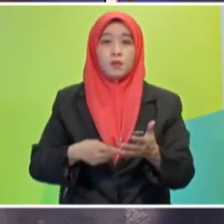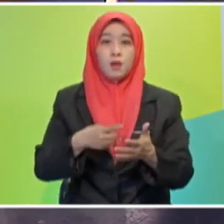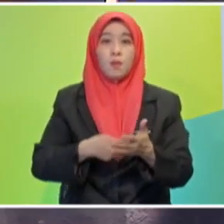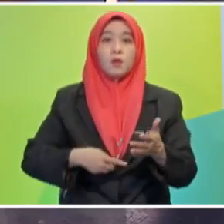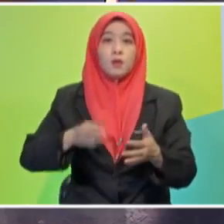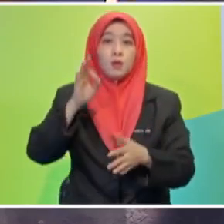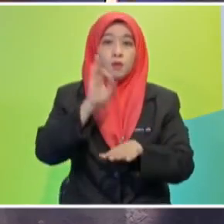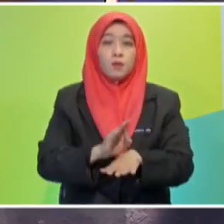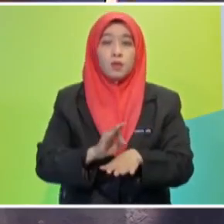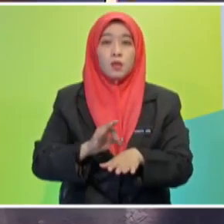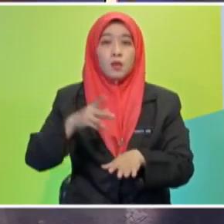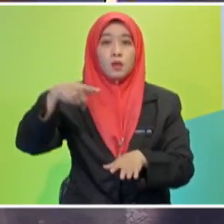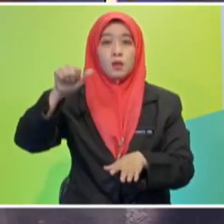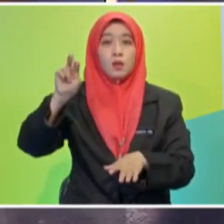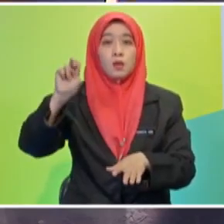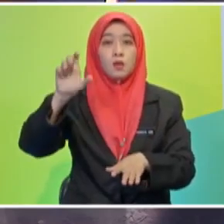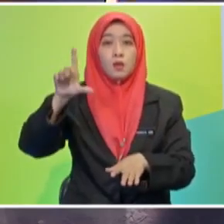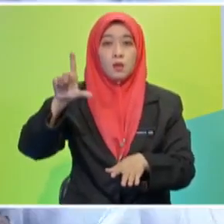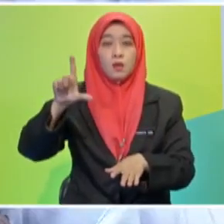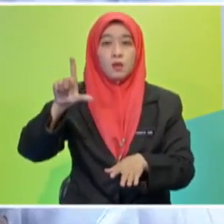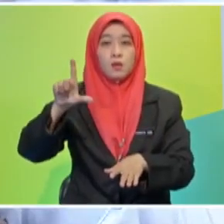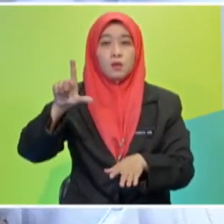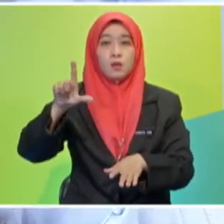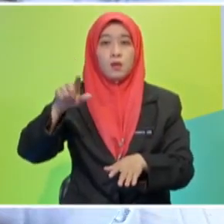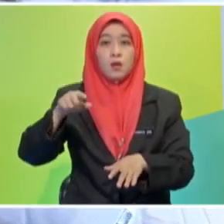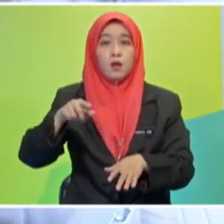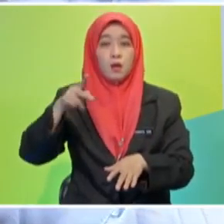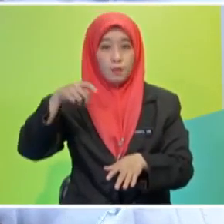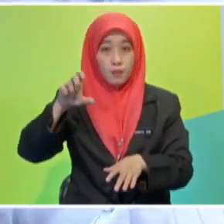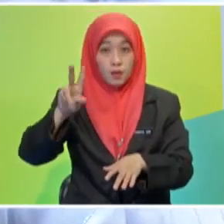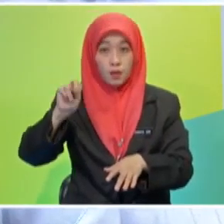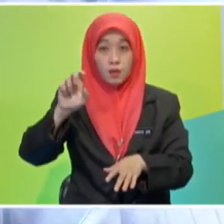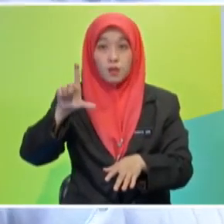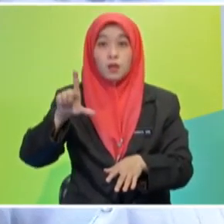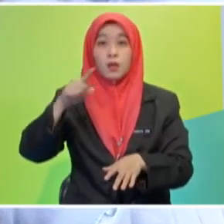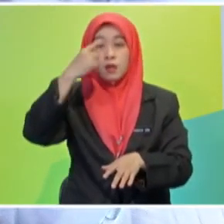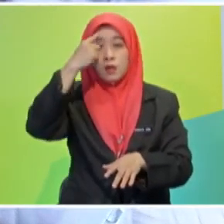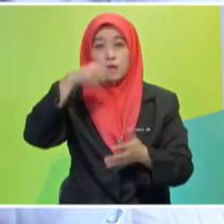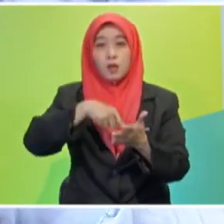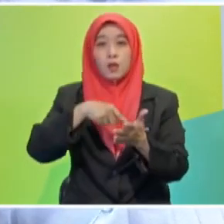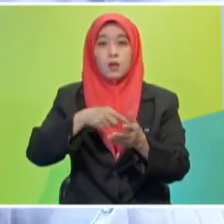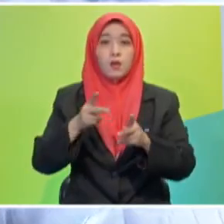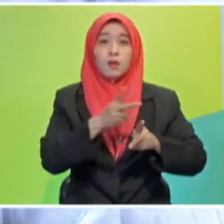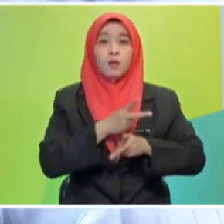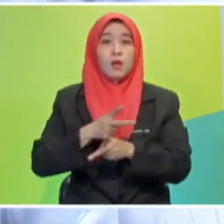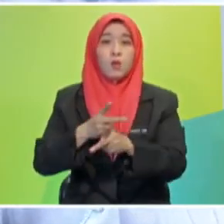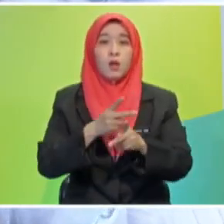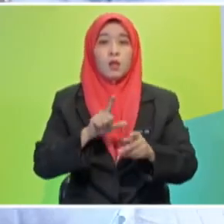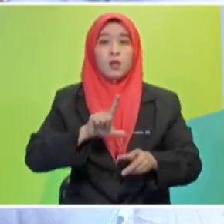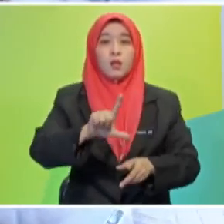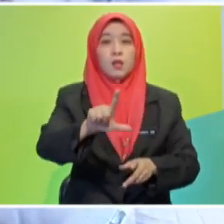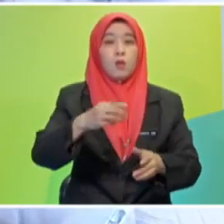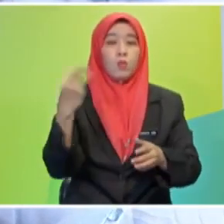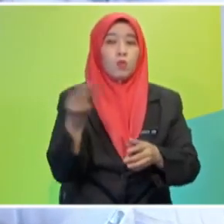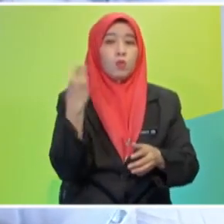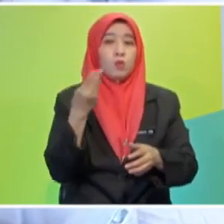bantu cikgu lagi sekali? Baik, cikgu. Panel kawalan mengawal keseluruhan sistem elektromekanikal. Contohnya mengawal kelajuan putaran